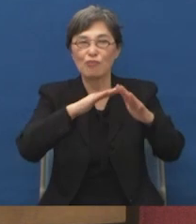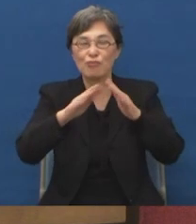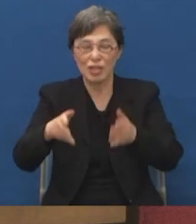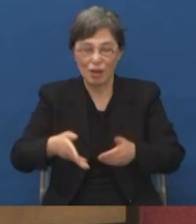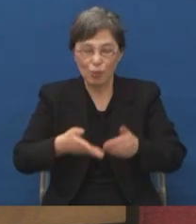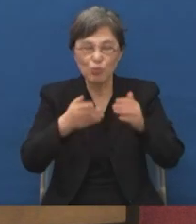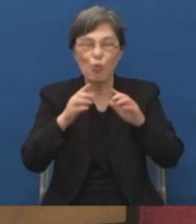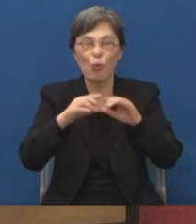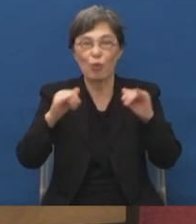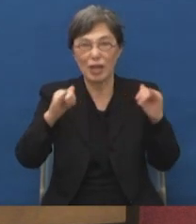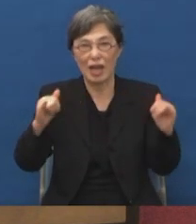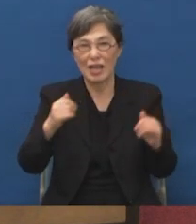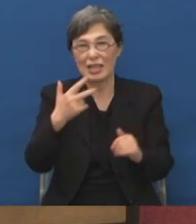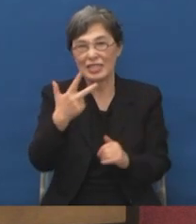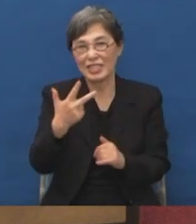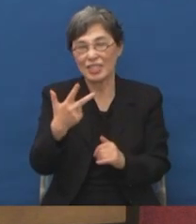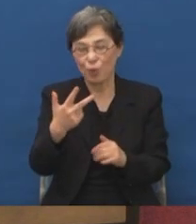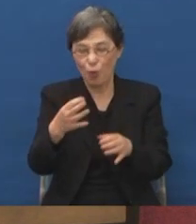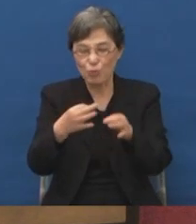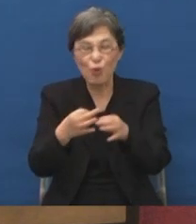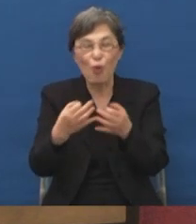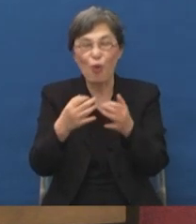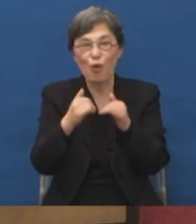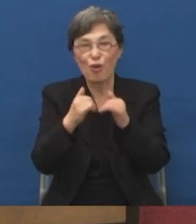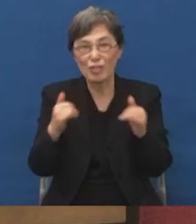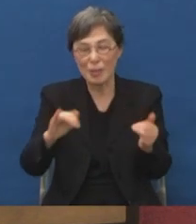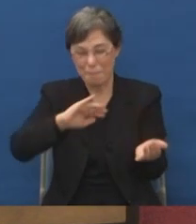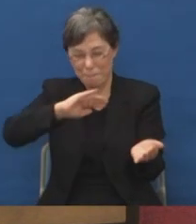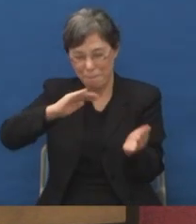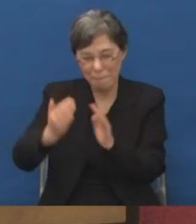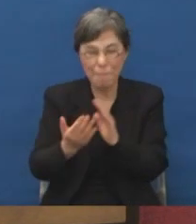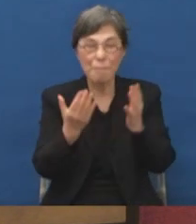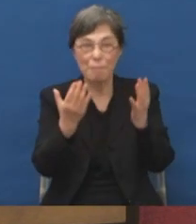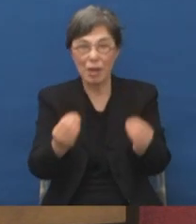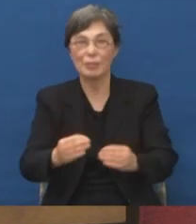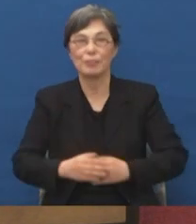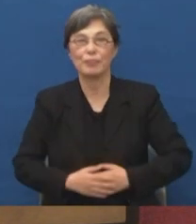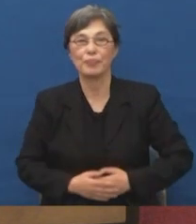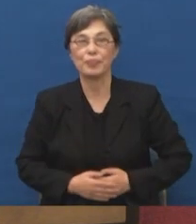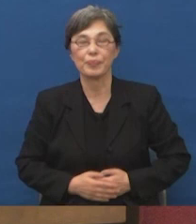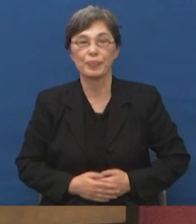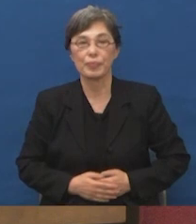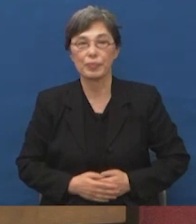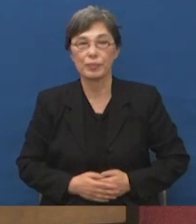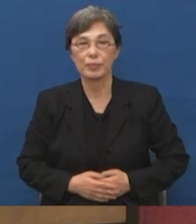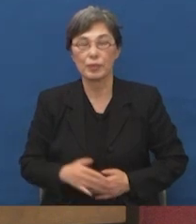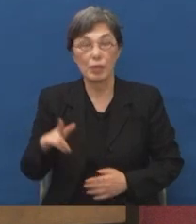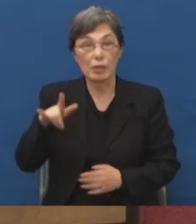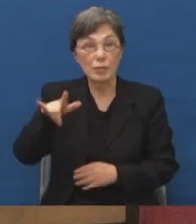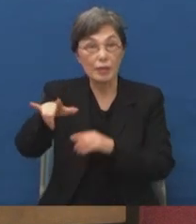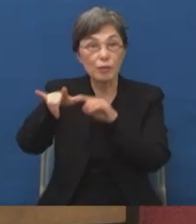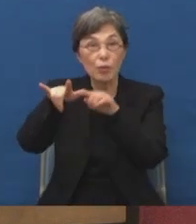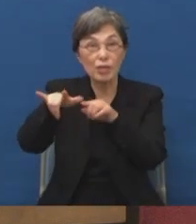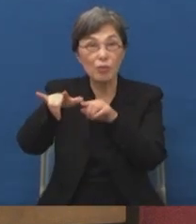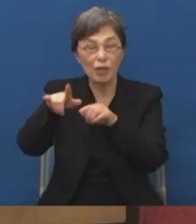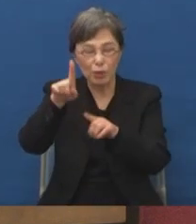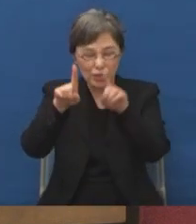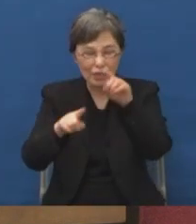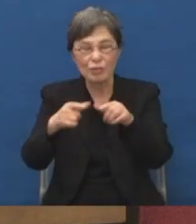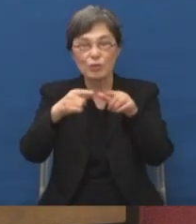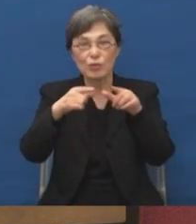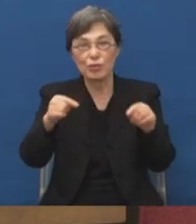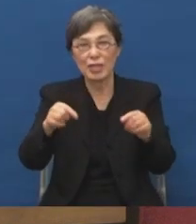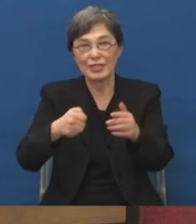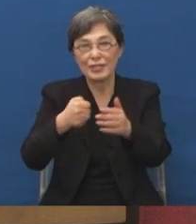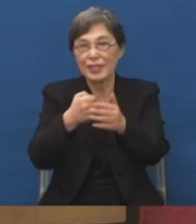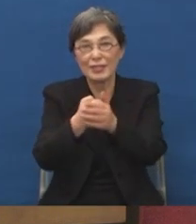家、知能承認国家へと大転換図られました。次期戦闘機はいずれの国においても実